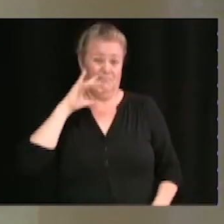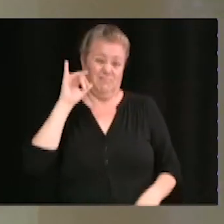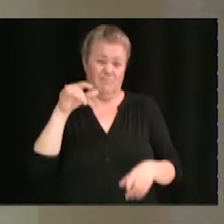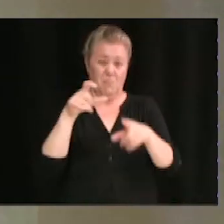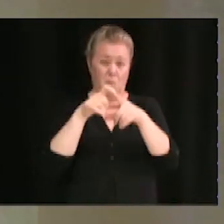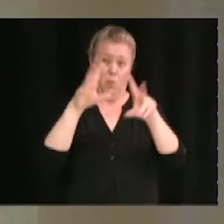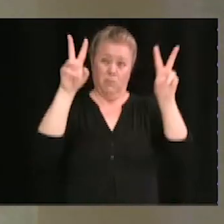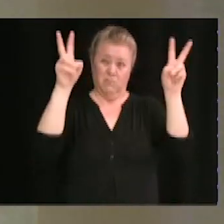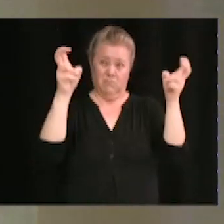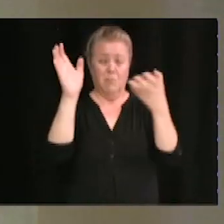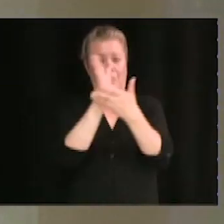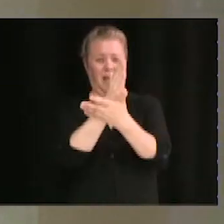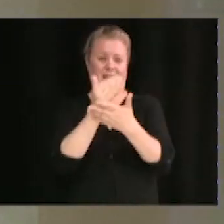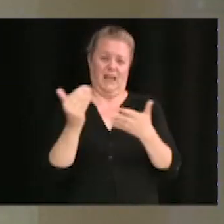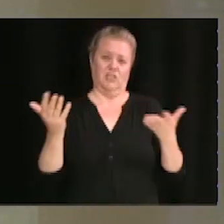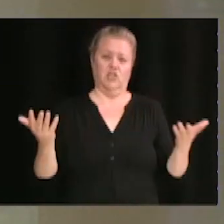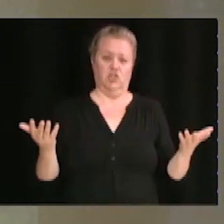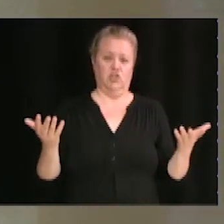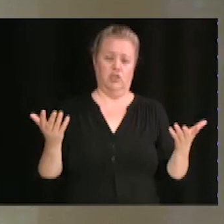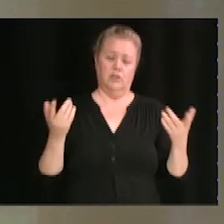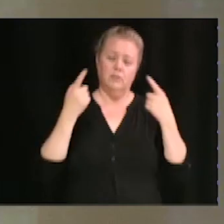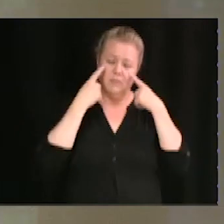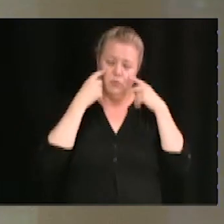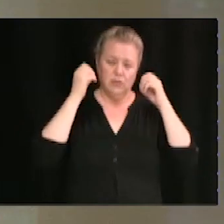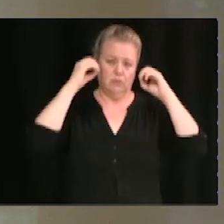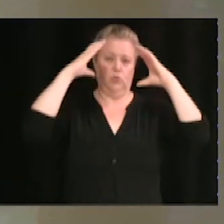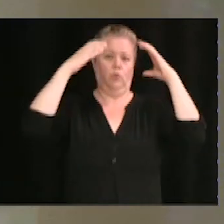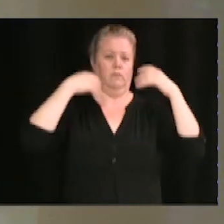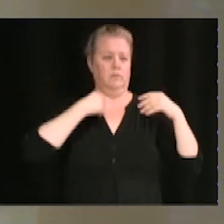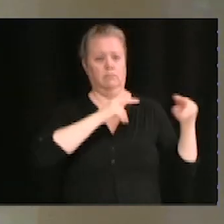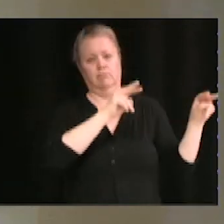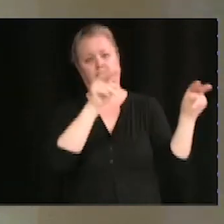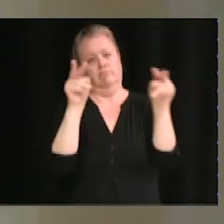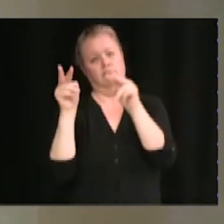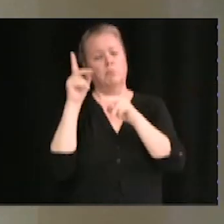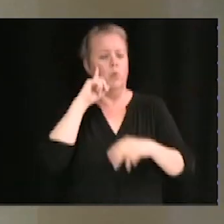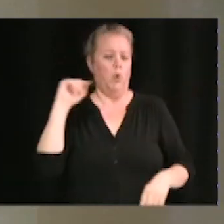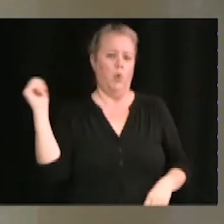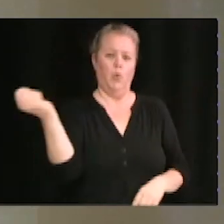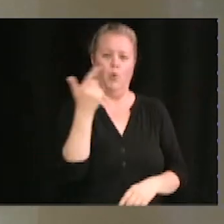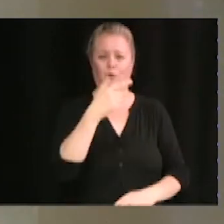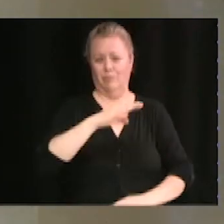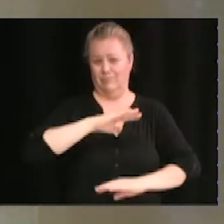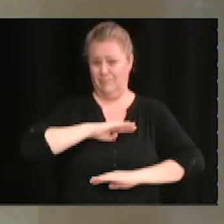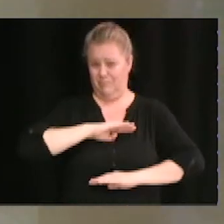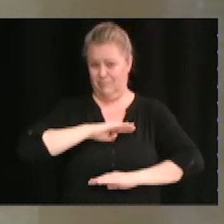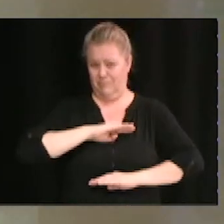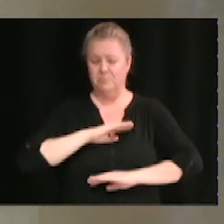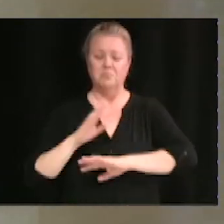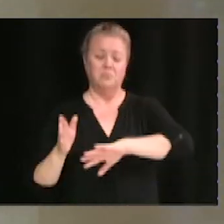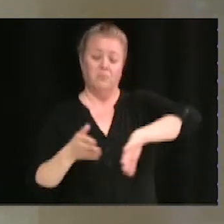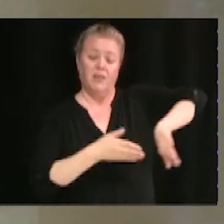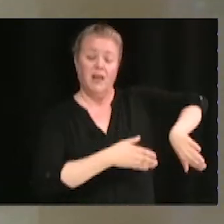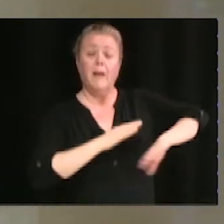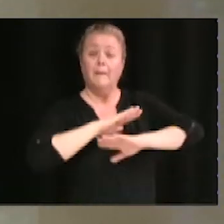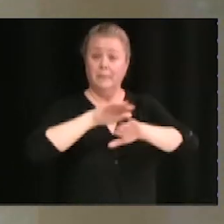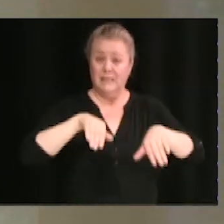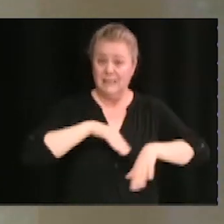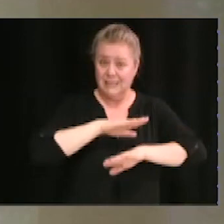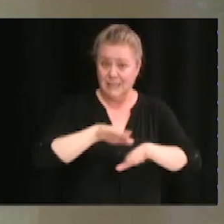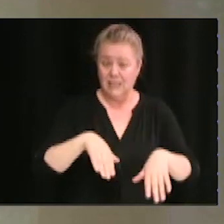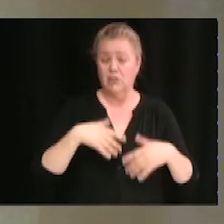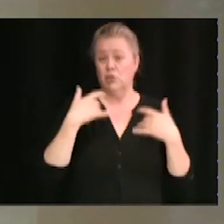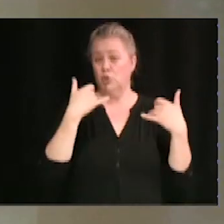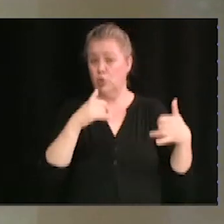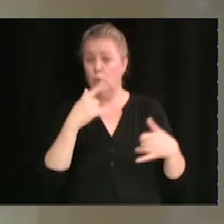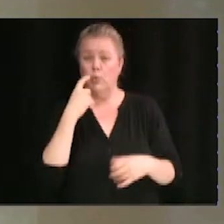feu, ouvre les yeux, pour faire en sorte que tout le monde y trouve son compte. Les piscines, les jeux d'eau et les pataux joueurs sont ouvertes.